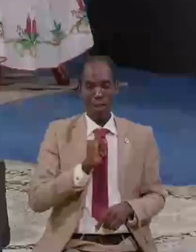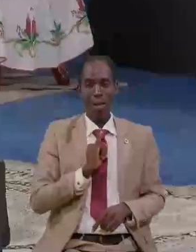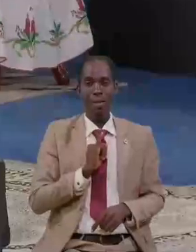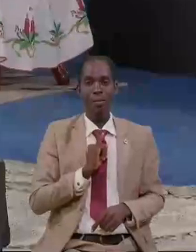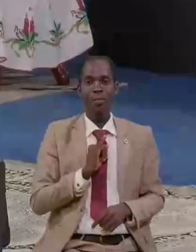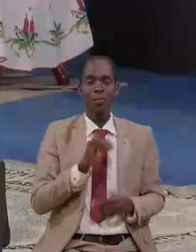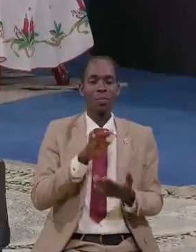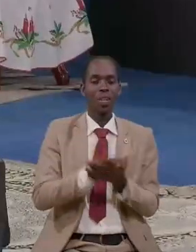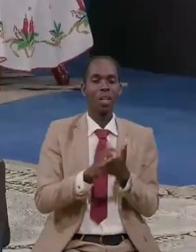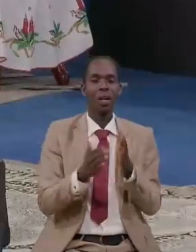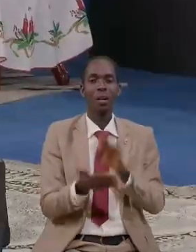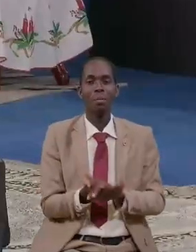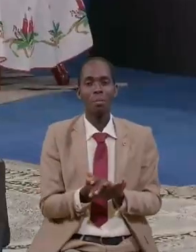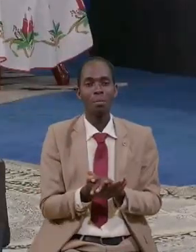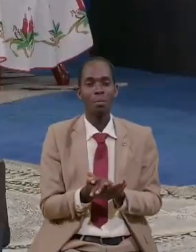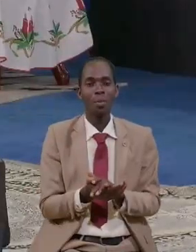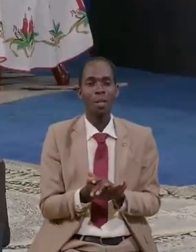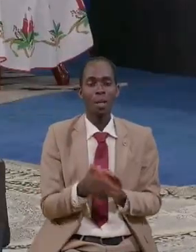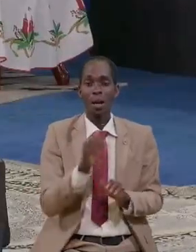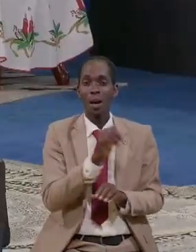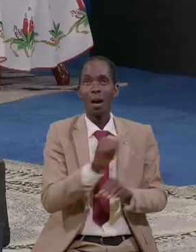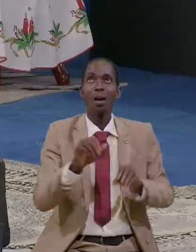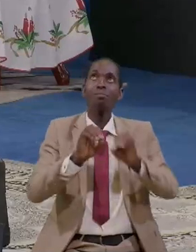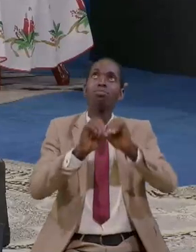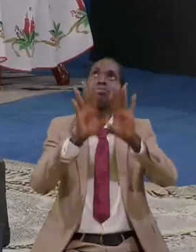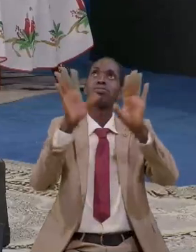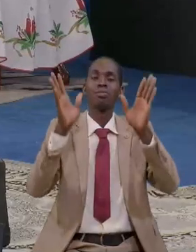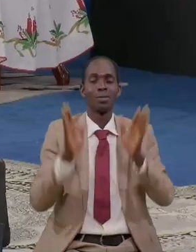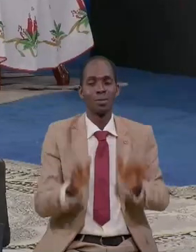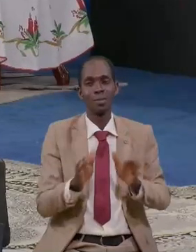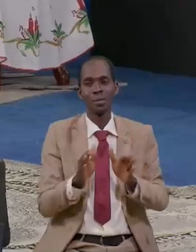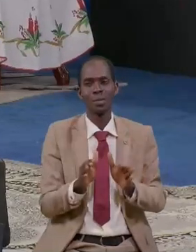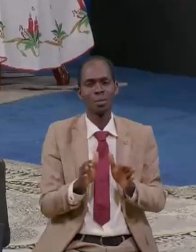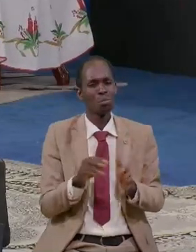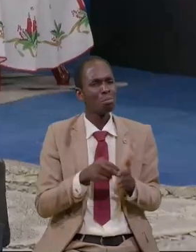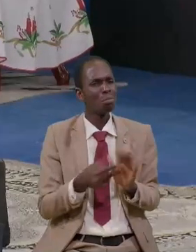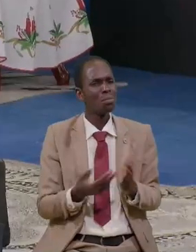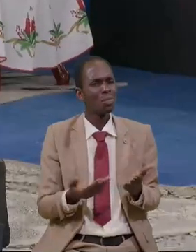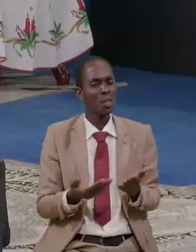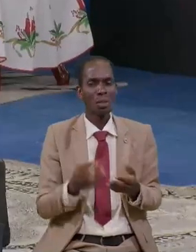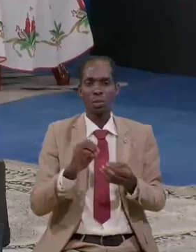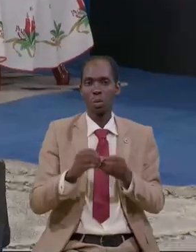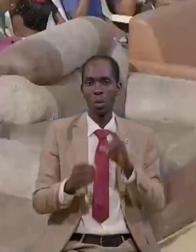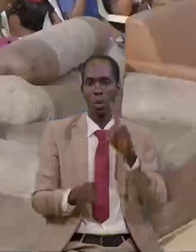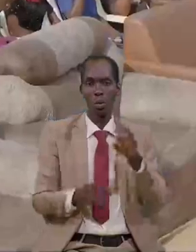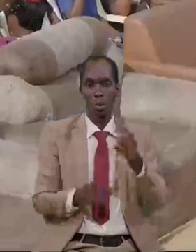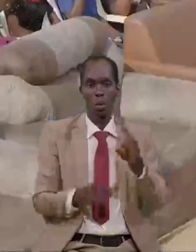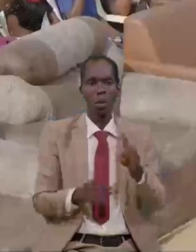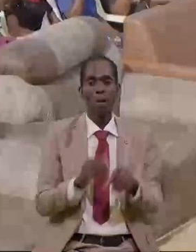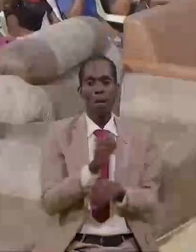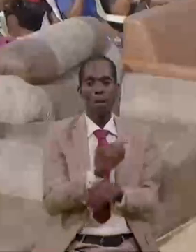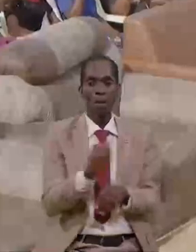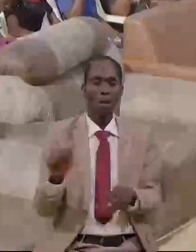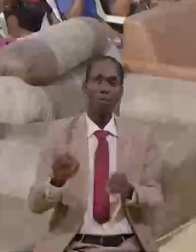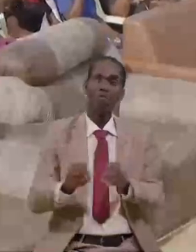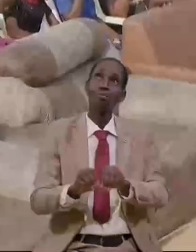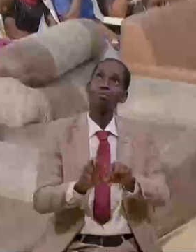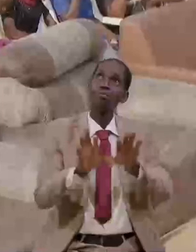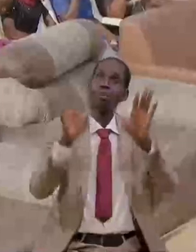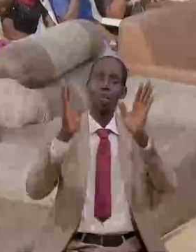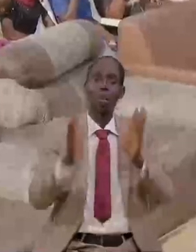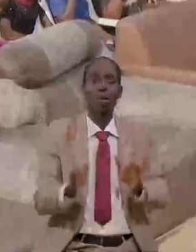je vais briller. Ça veut dire quoi, premièrement? Ça veut dire briller